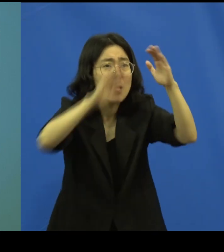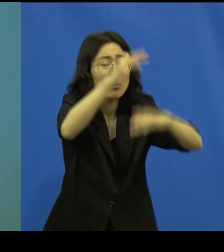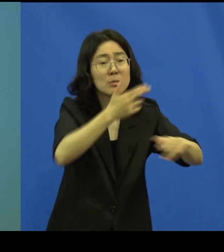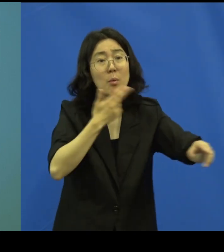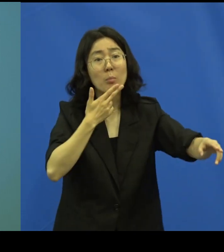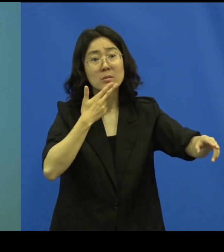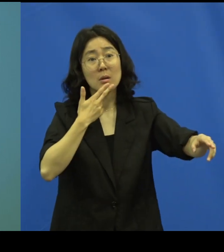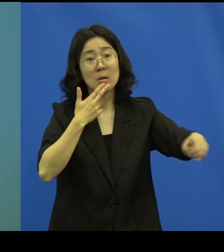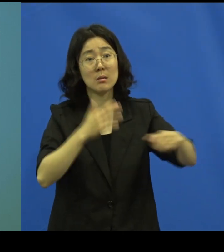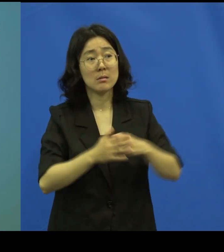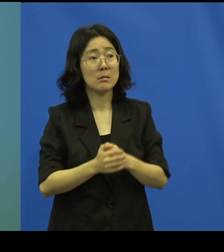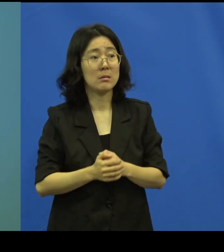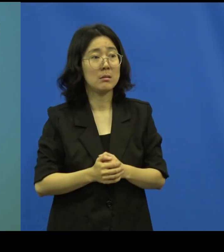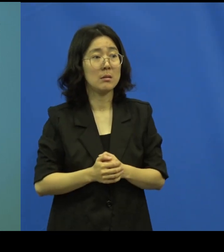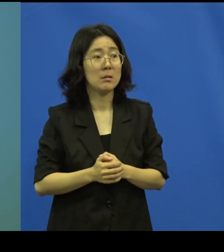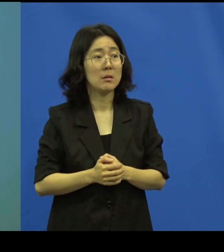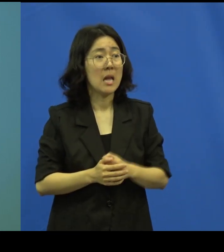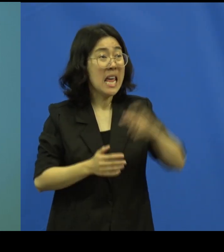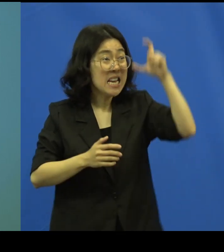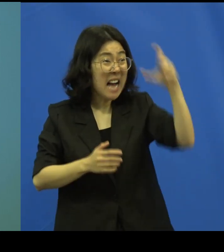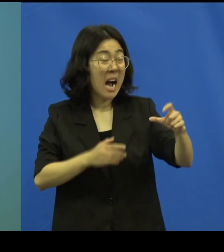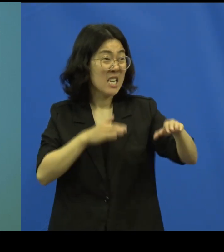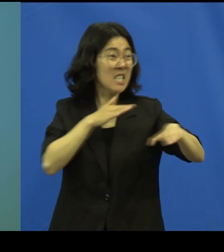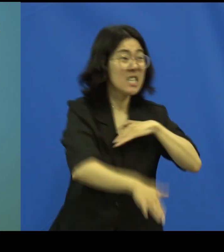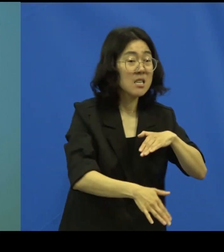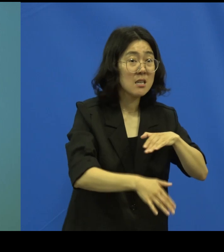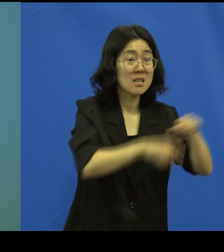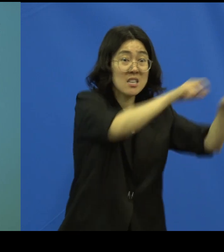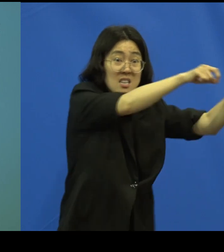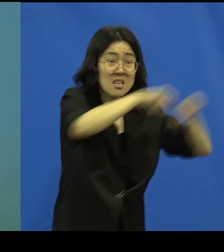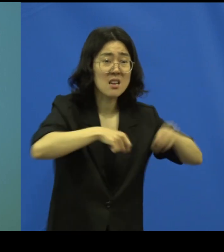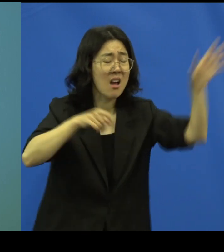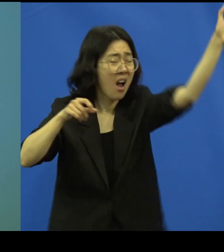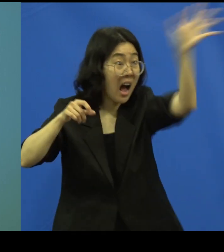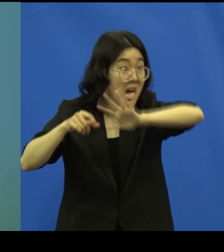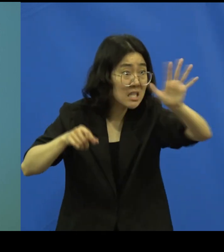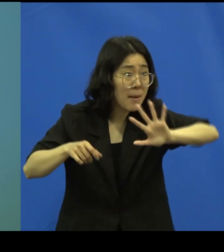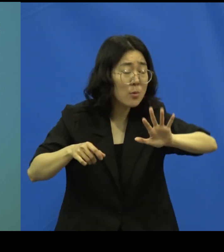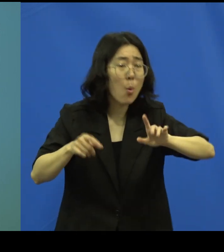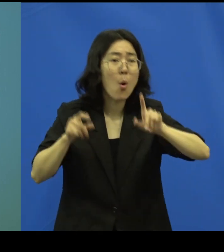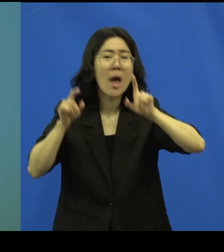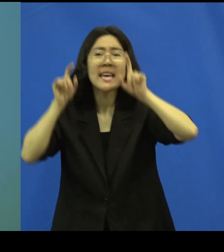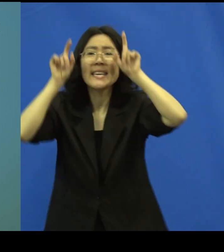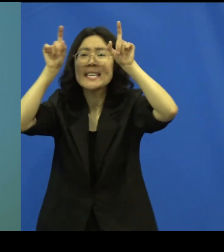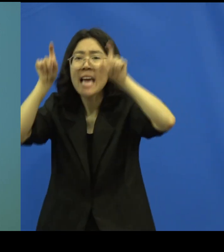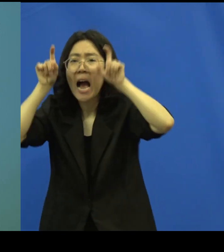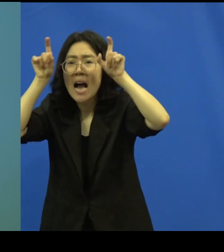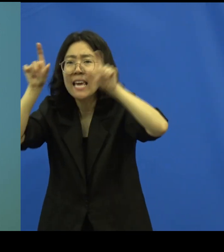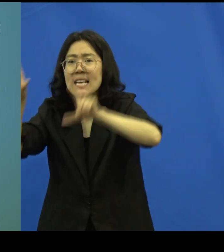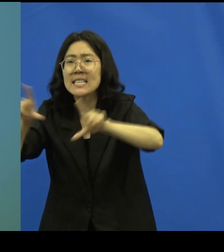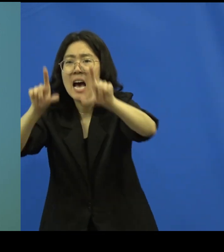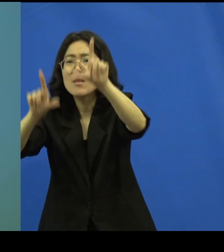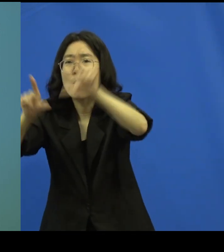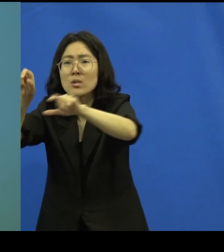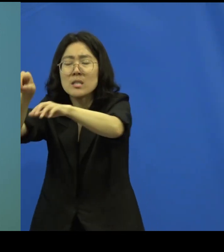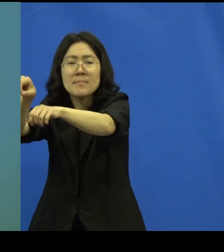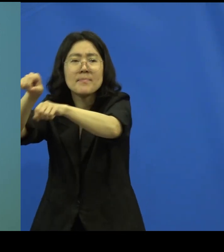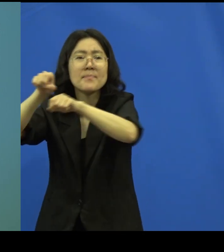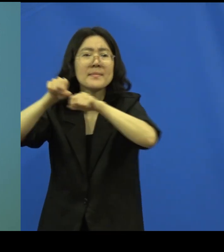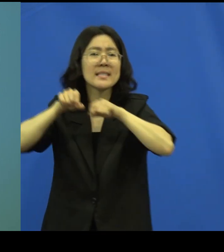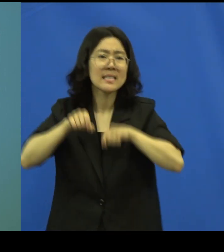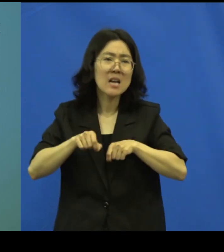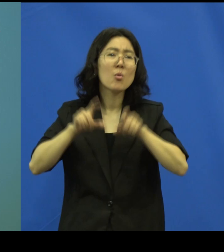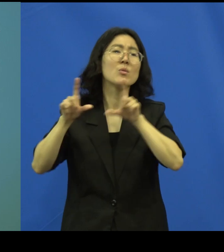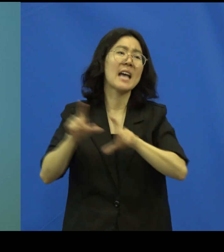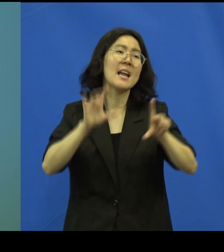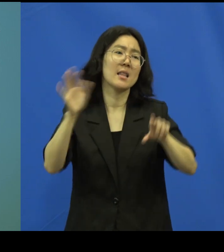양의 삶의 방식이 전혀 다른데, 신자는 양의 방식으로 살아가는데, 누구예요, 여러분? 산상수훈. 누가 때리면 맞는